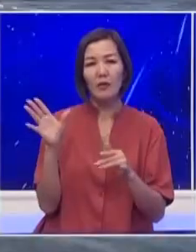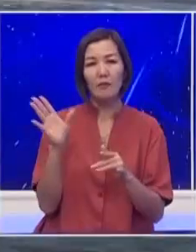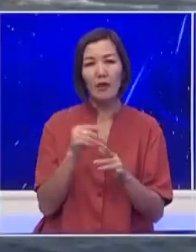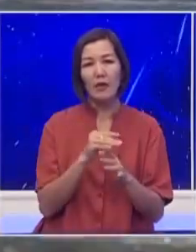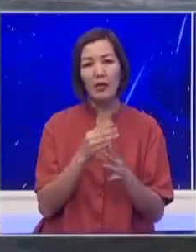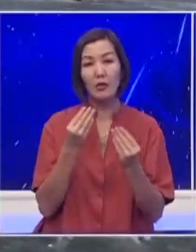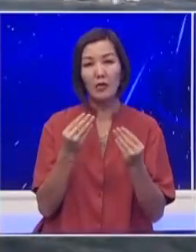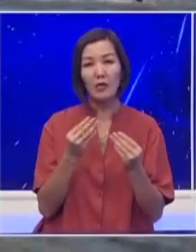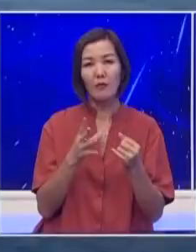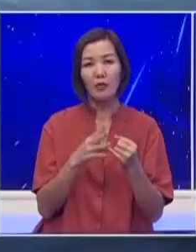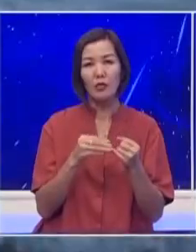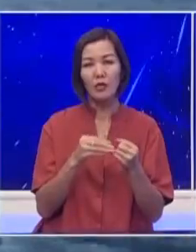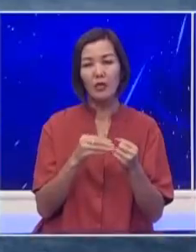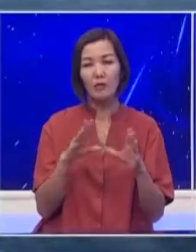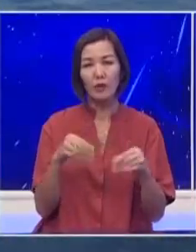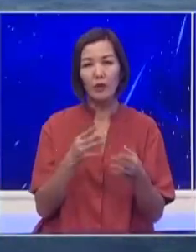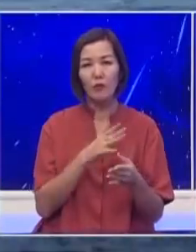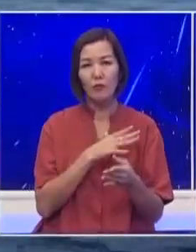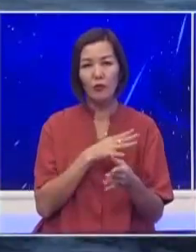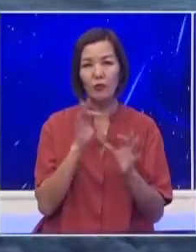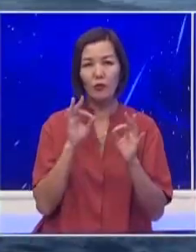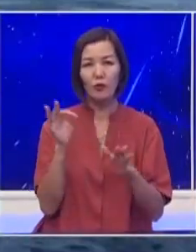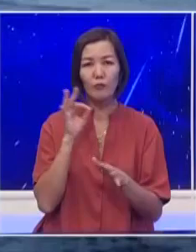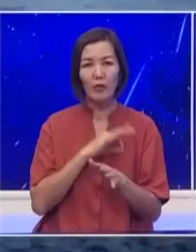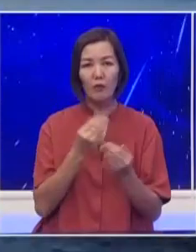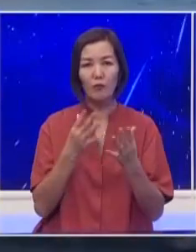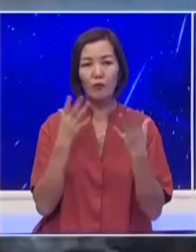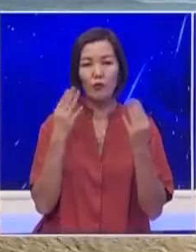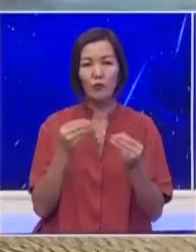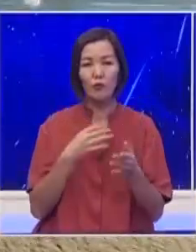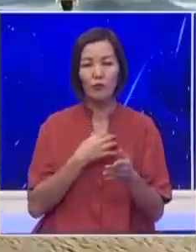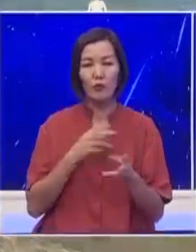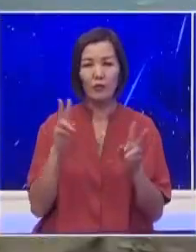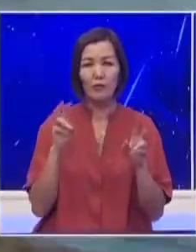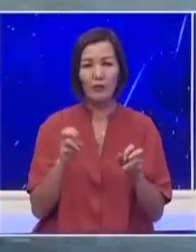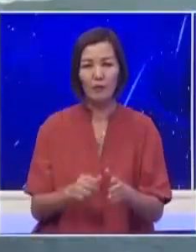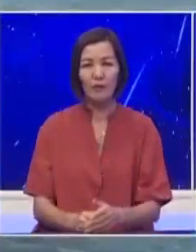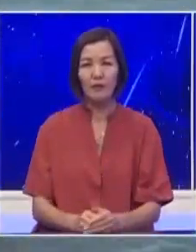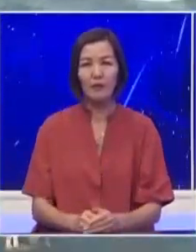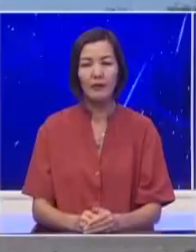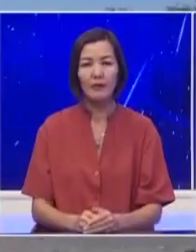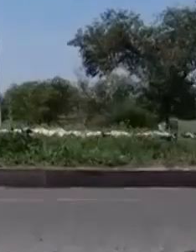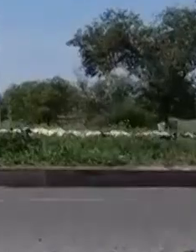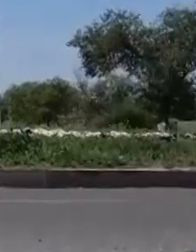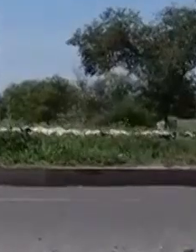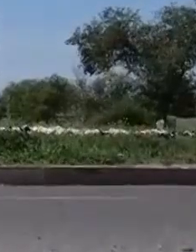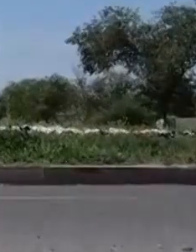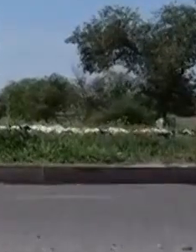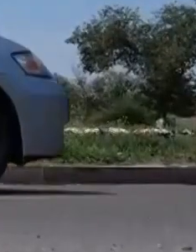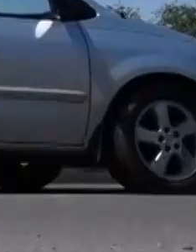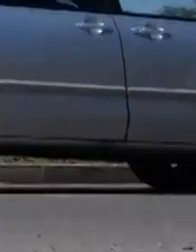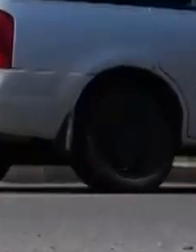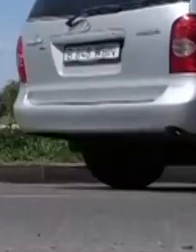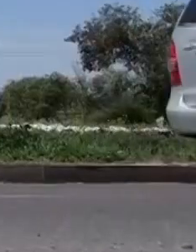Тек оған заманауи рең беріп, тиімді пайдалану бүгінгі күннің өзекті мәселесі. Гүлжан Қызайбай, Айдос Қалиев,